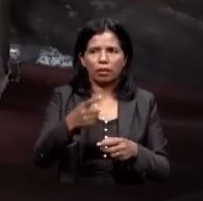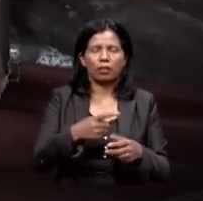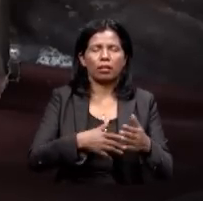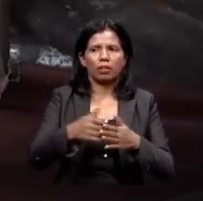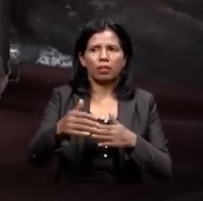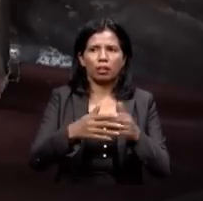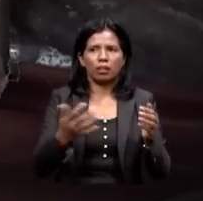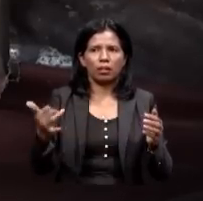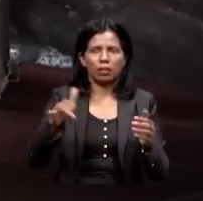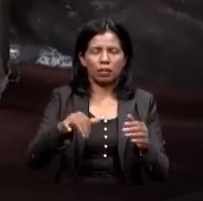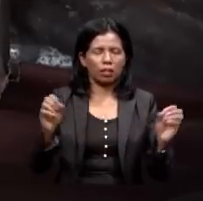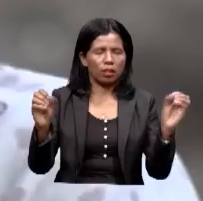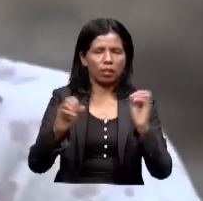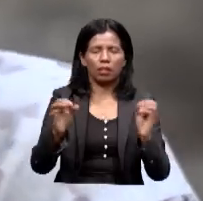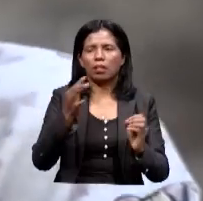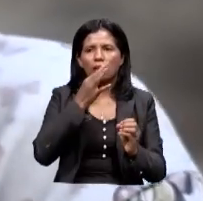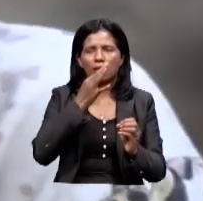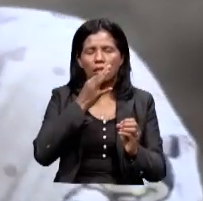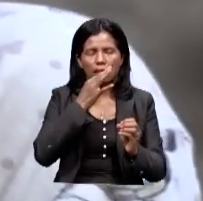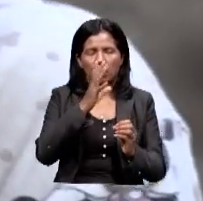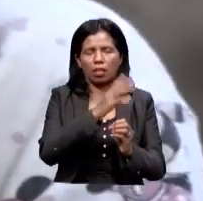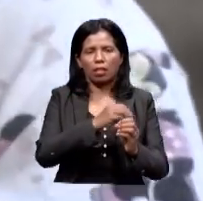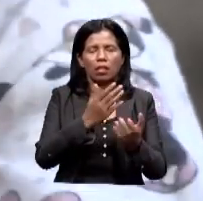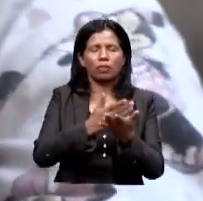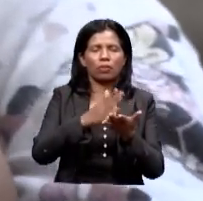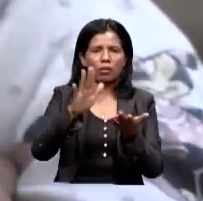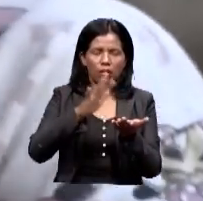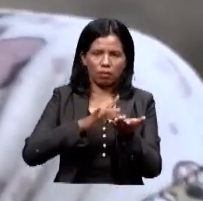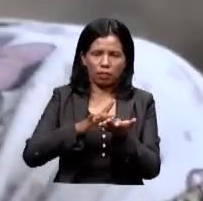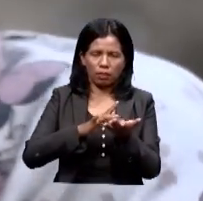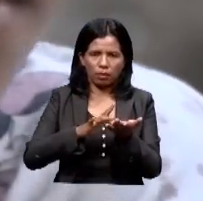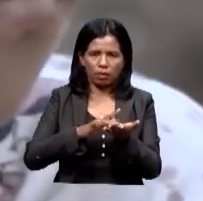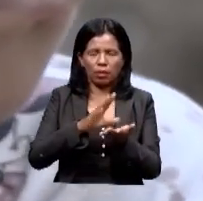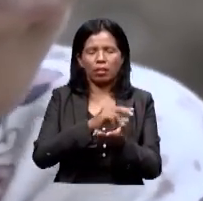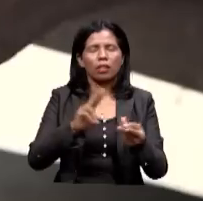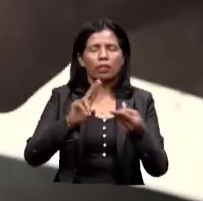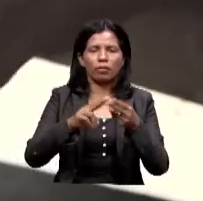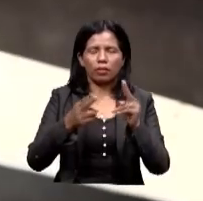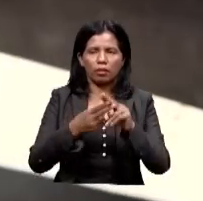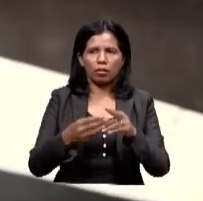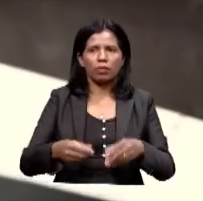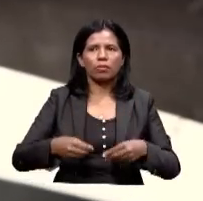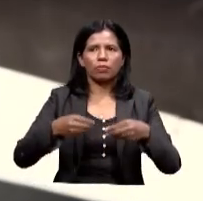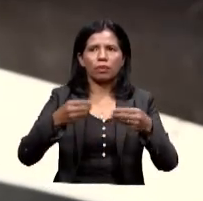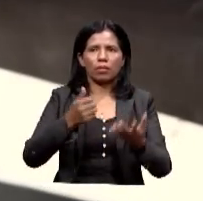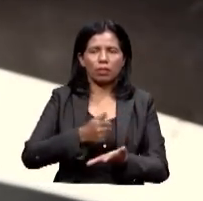rumah Siralaya Aihang, no osang atau hola aimoruk, hanesan vizinho, sempre ajuda